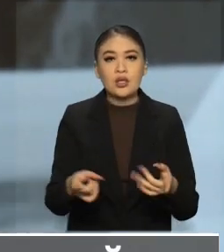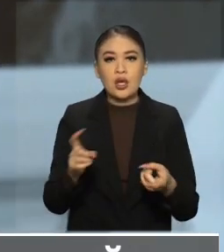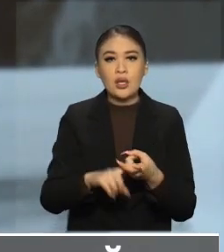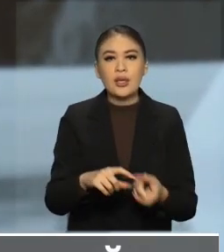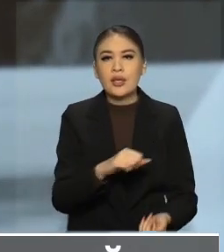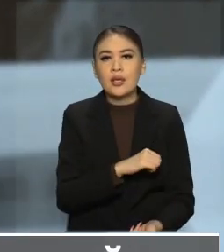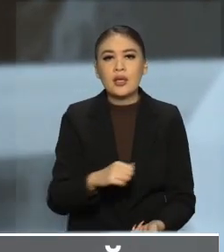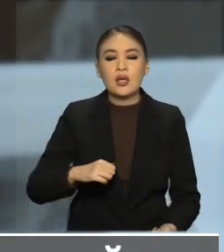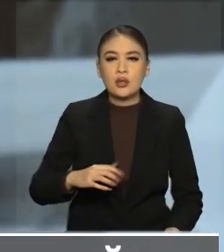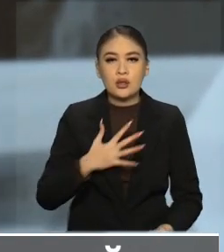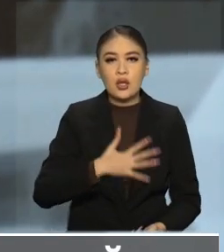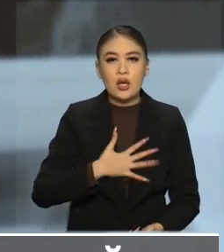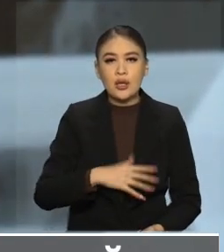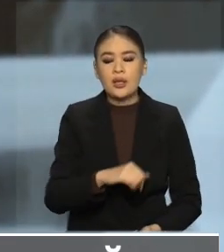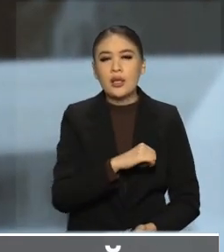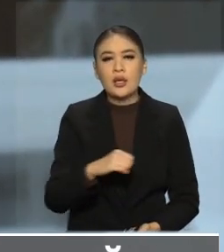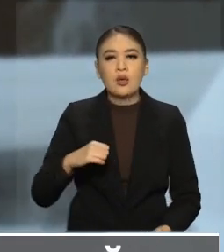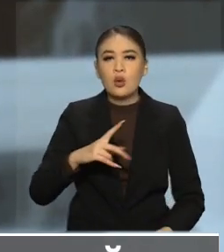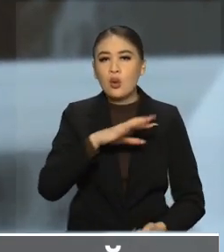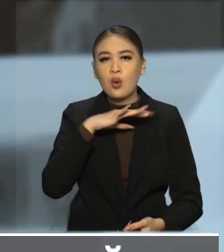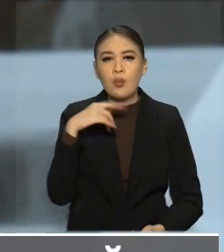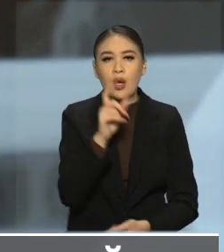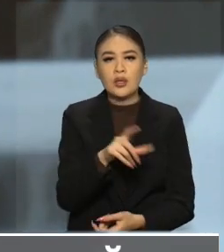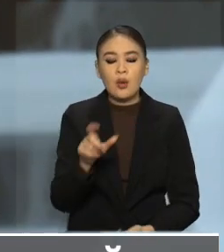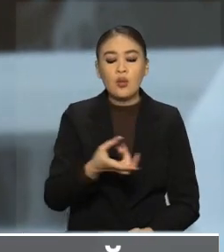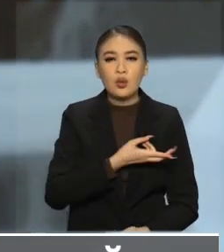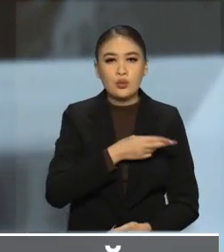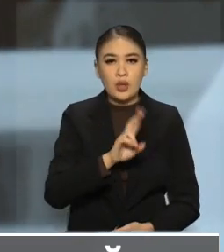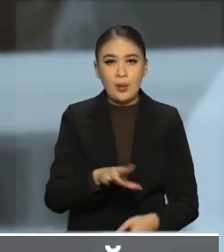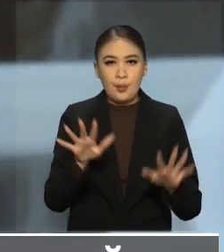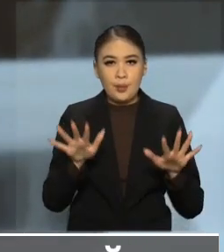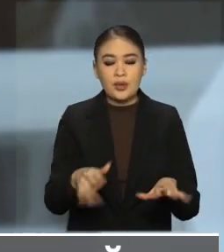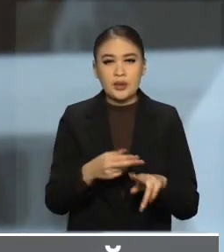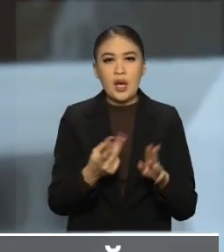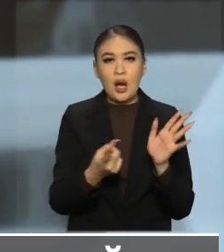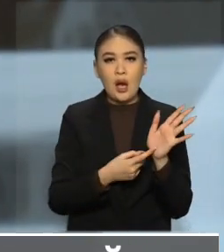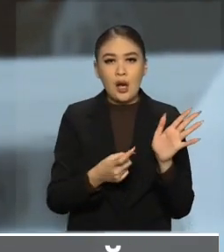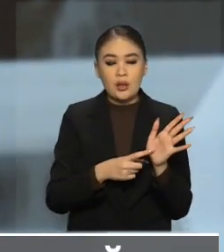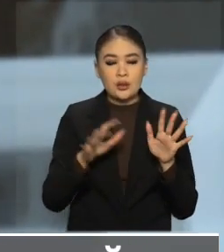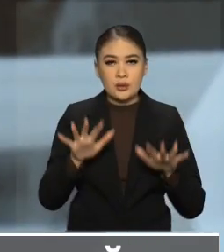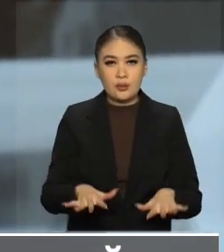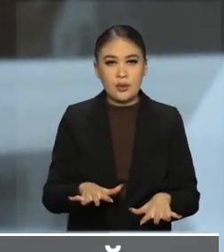ең нашары, ең көп адам қырылып атқаны біздің Қарағанды Уголь бассейні.